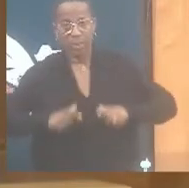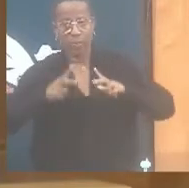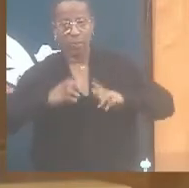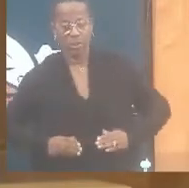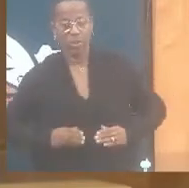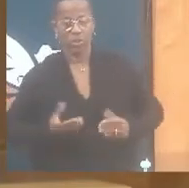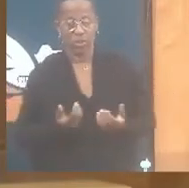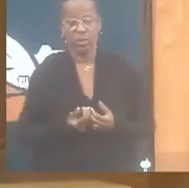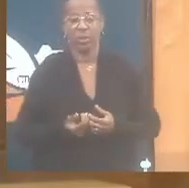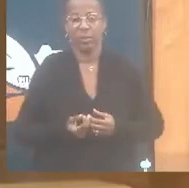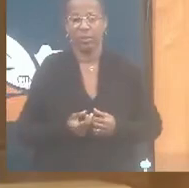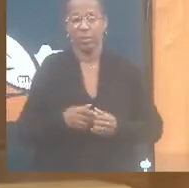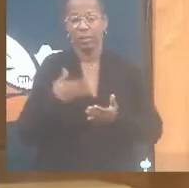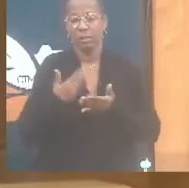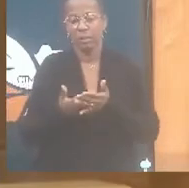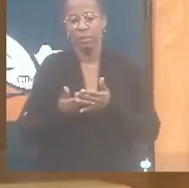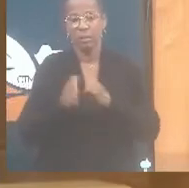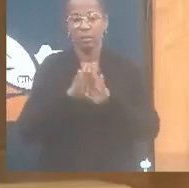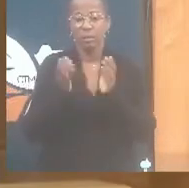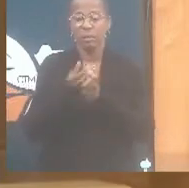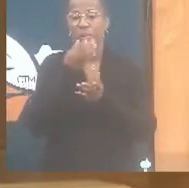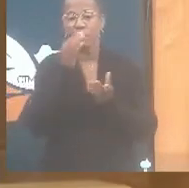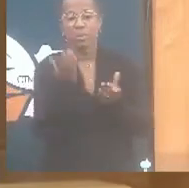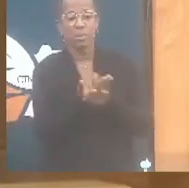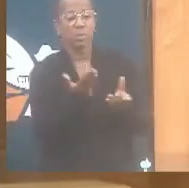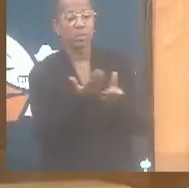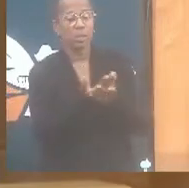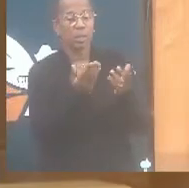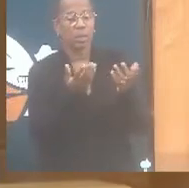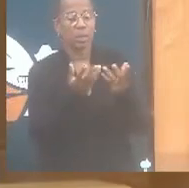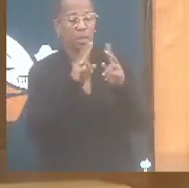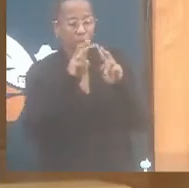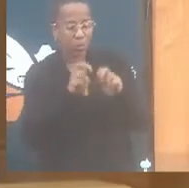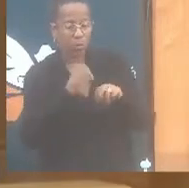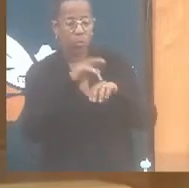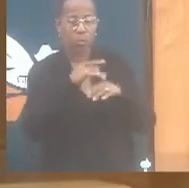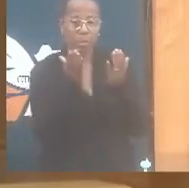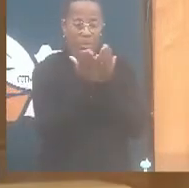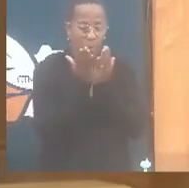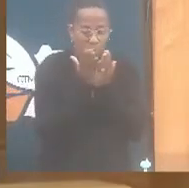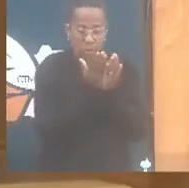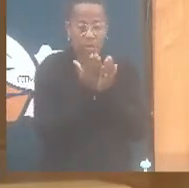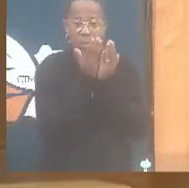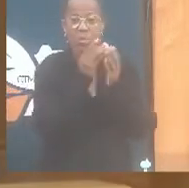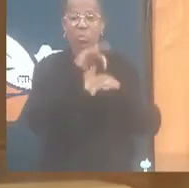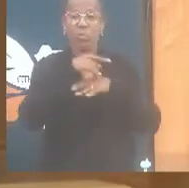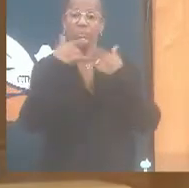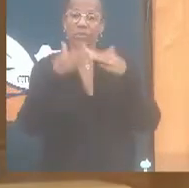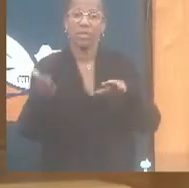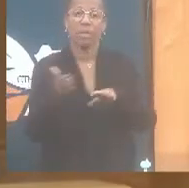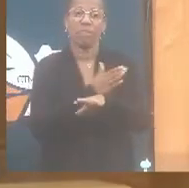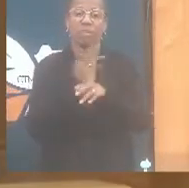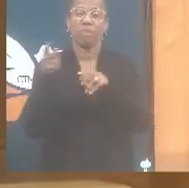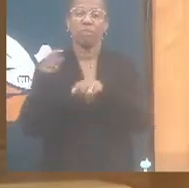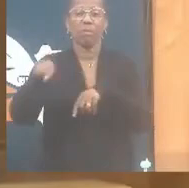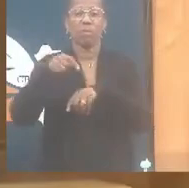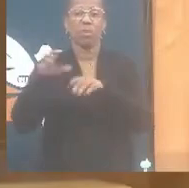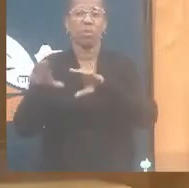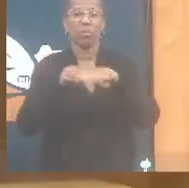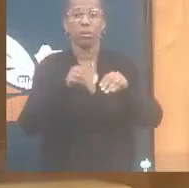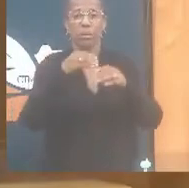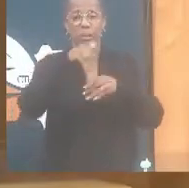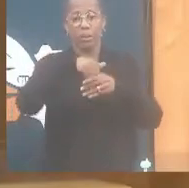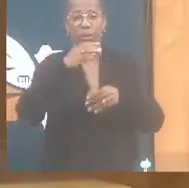pour lesquels, je le rappelle, les dossiers d'études étaient déjà terminés avant votre arrivée en 2021?